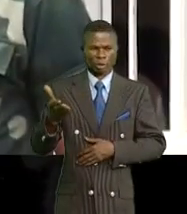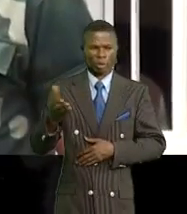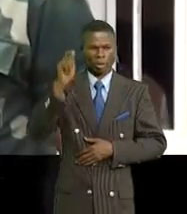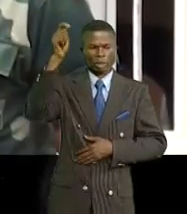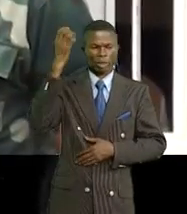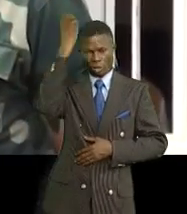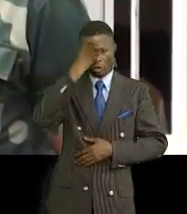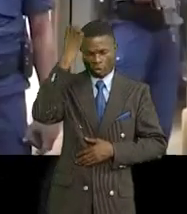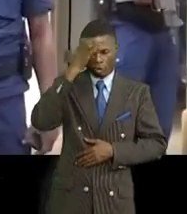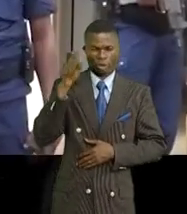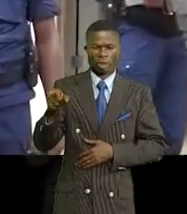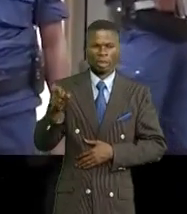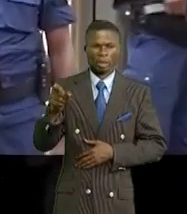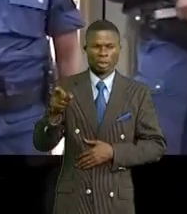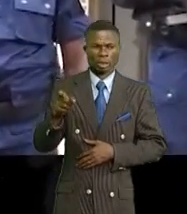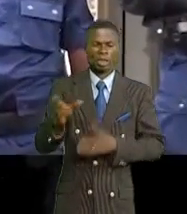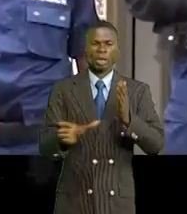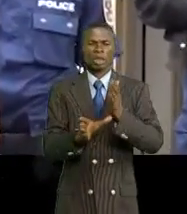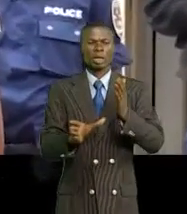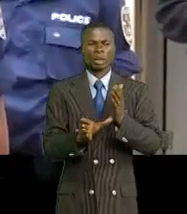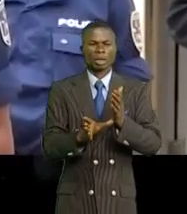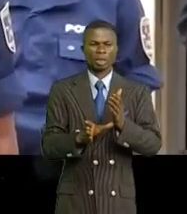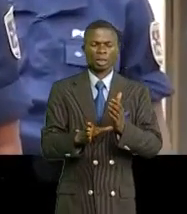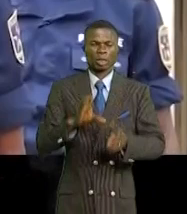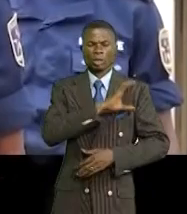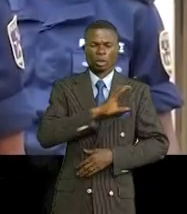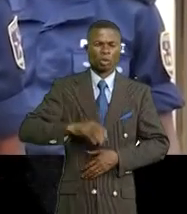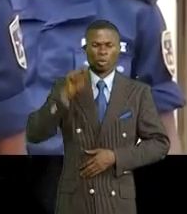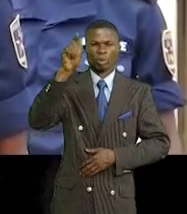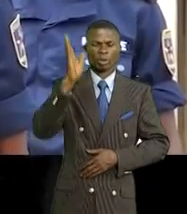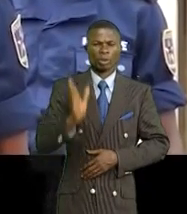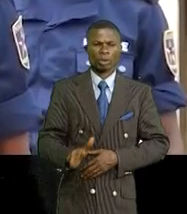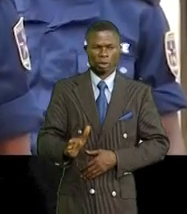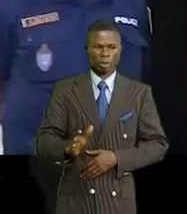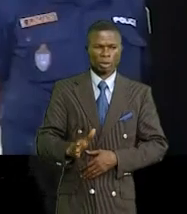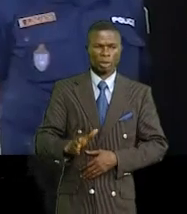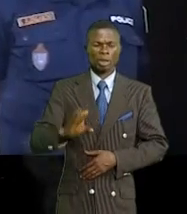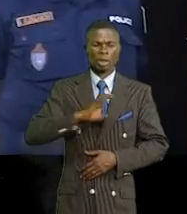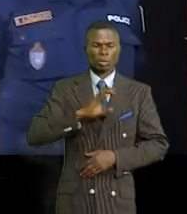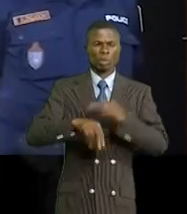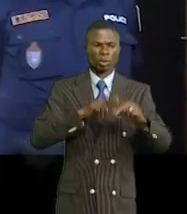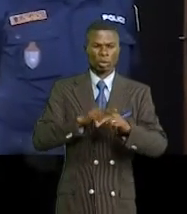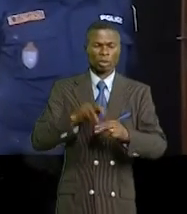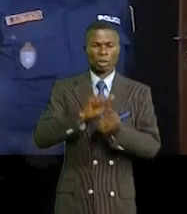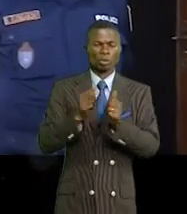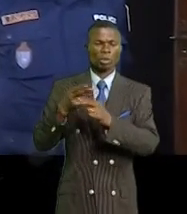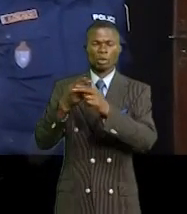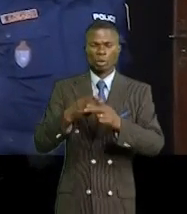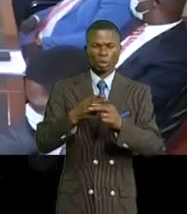lieutenant-général Johnny Luboyankachama et son adjoint, le commissaire divisionnaire Alonga Boni Benjamin. Situation